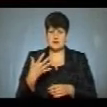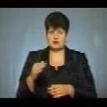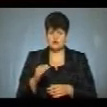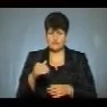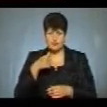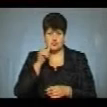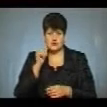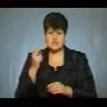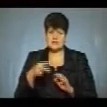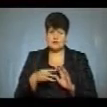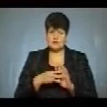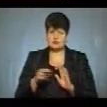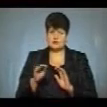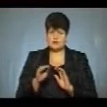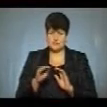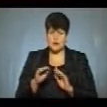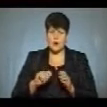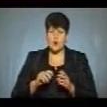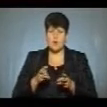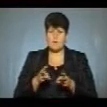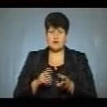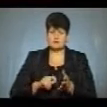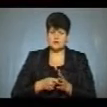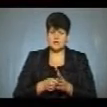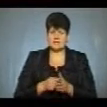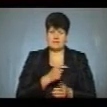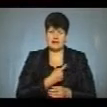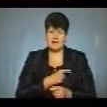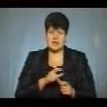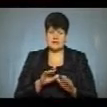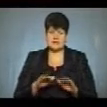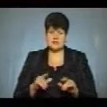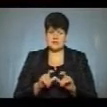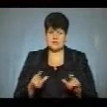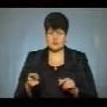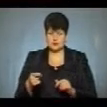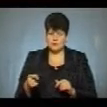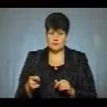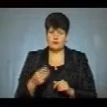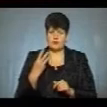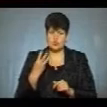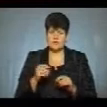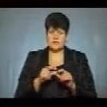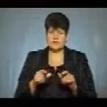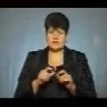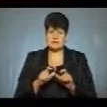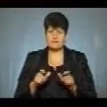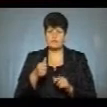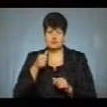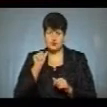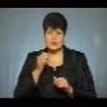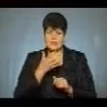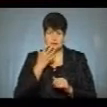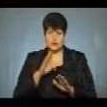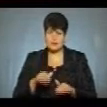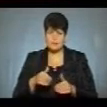Вчора, 28 жовтня, опалення вимкнули в лікарнях і дитячих садках Тернополя. У трьох дошкільних навчальних закладах вчора тепло не